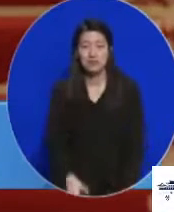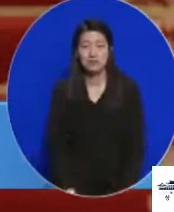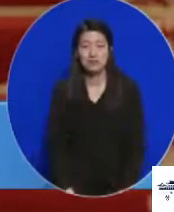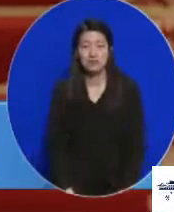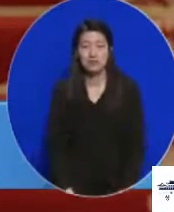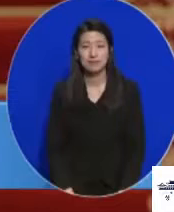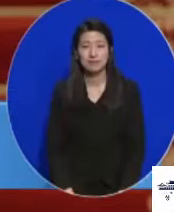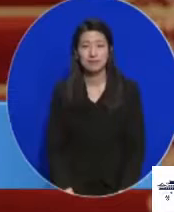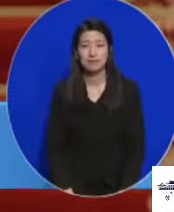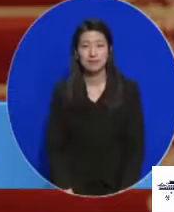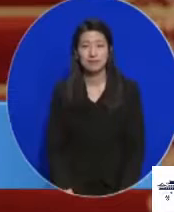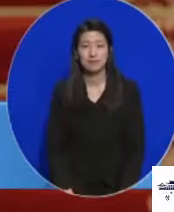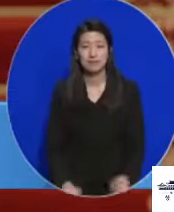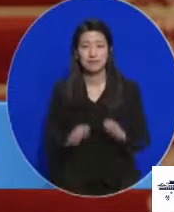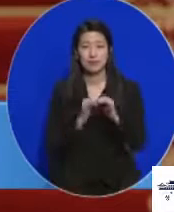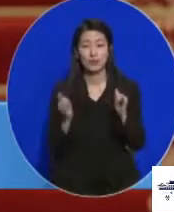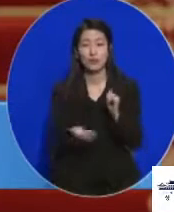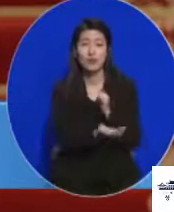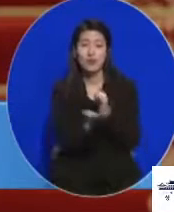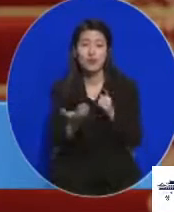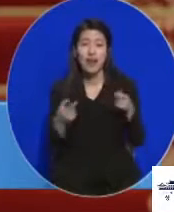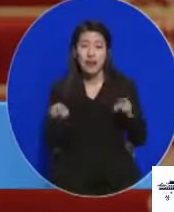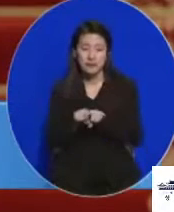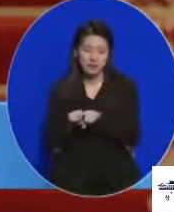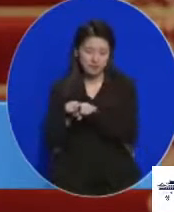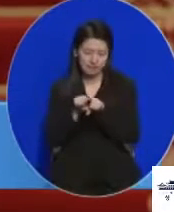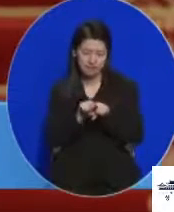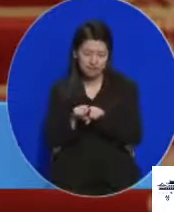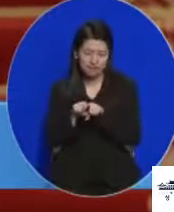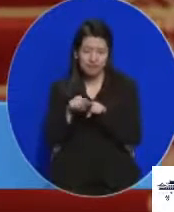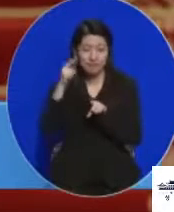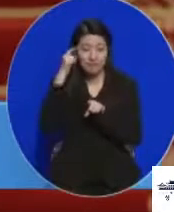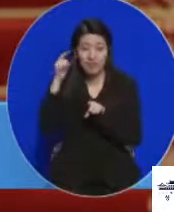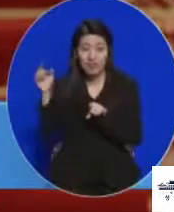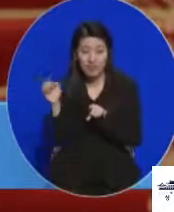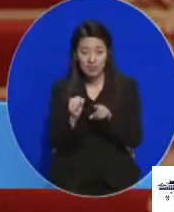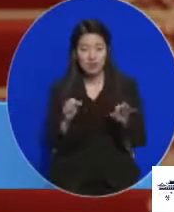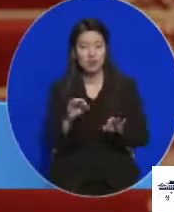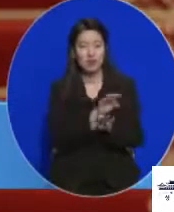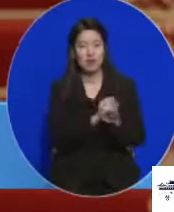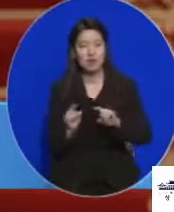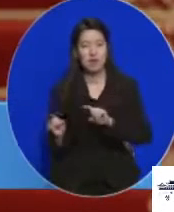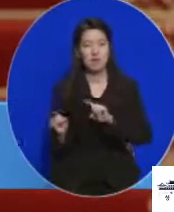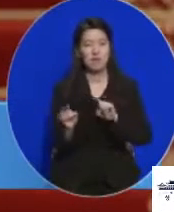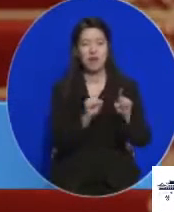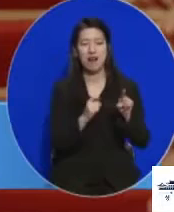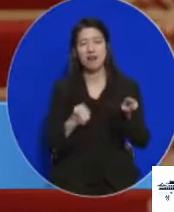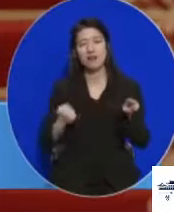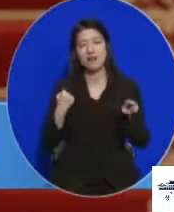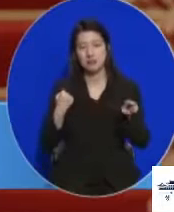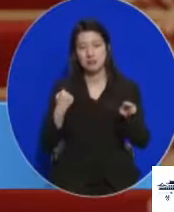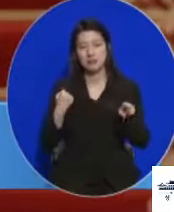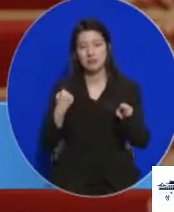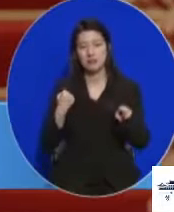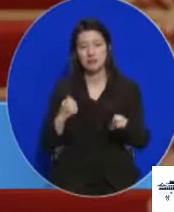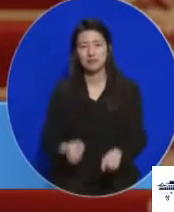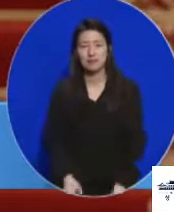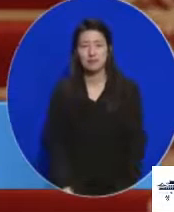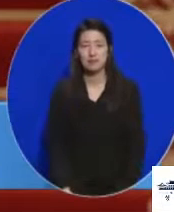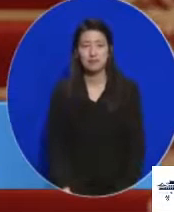우리 국민들의 상생 정신은 경제위기를 극복하는 데에도 가장 큰 힘이 되었습니다